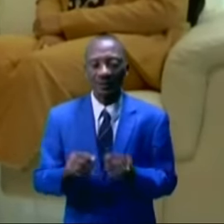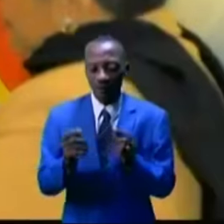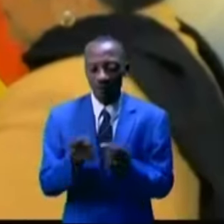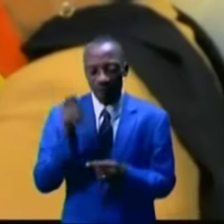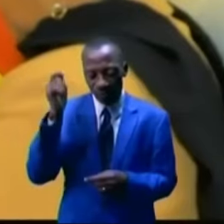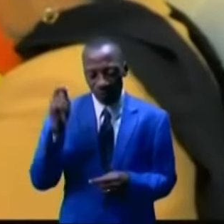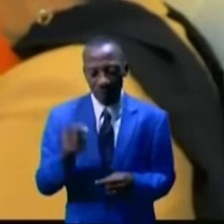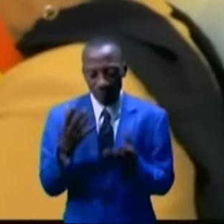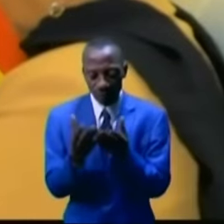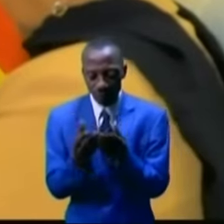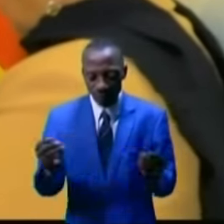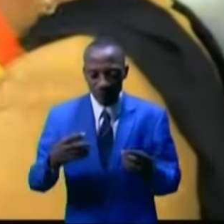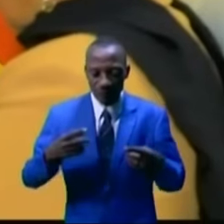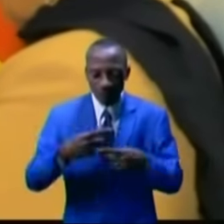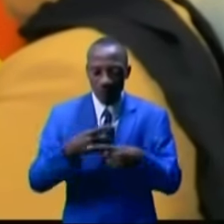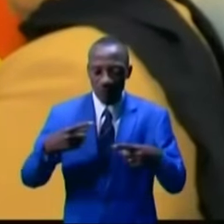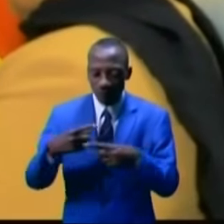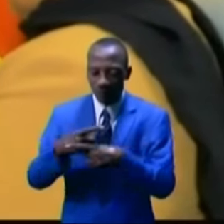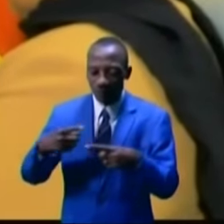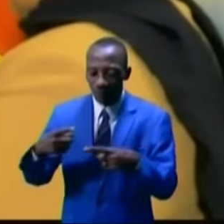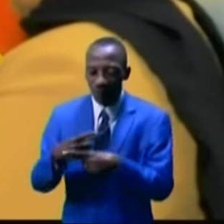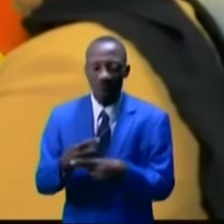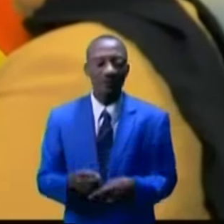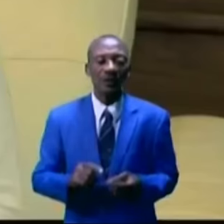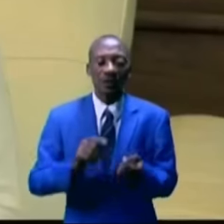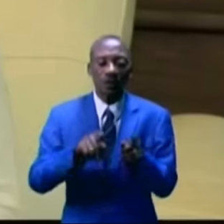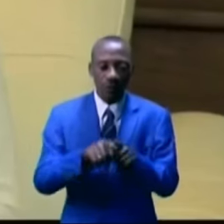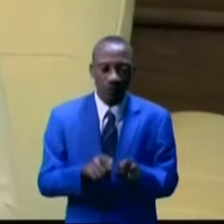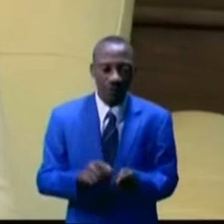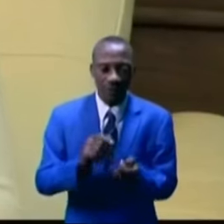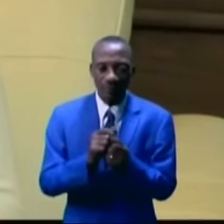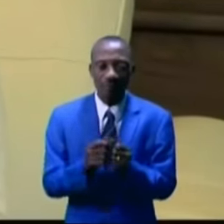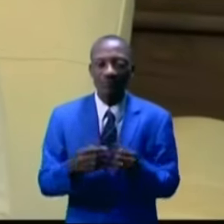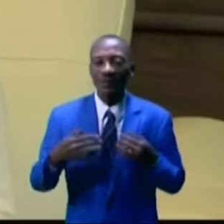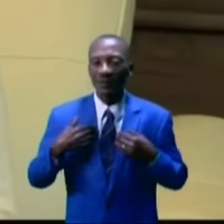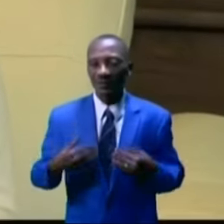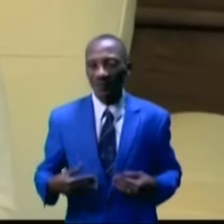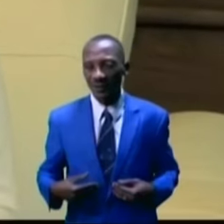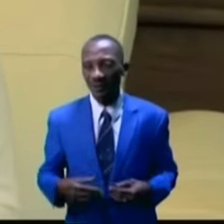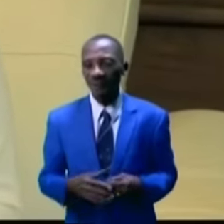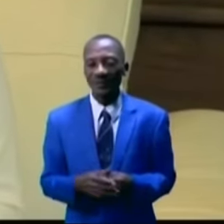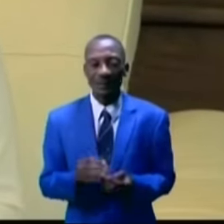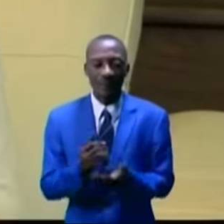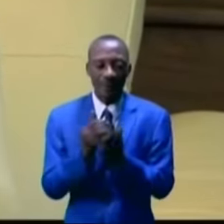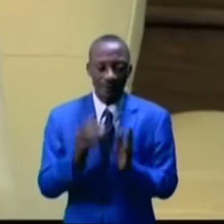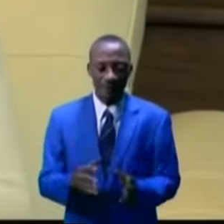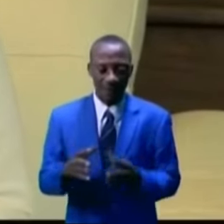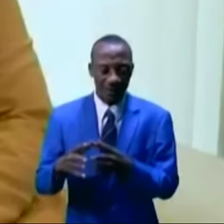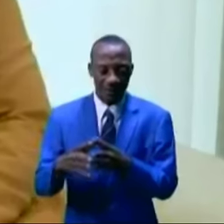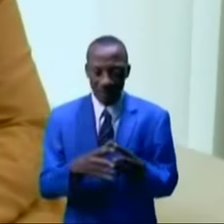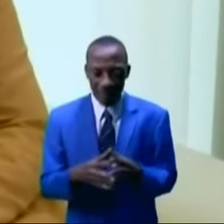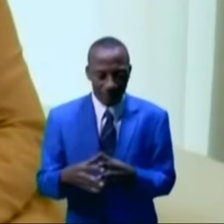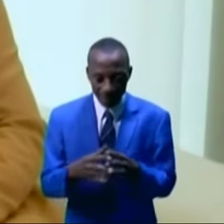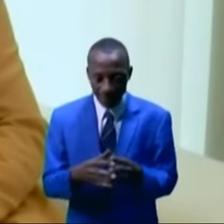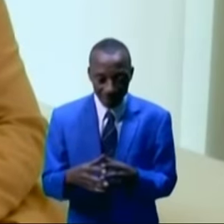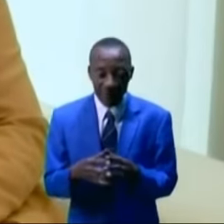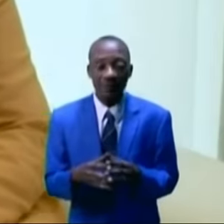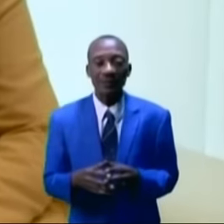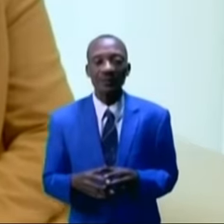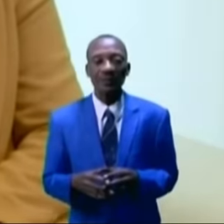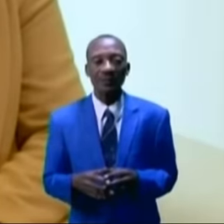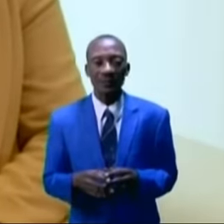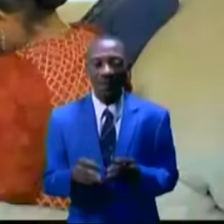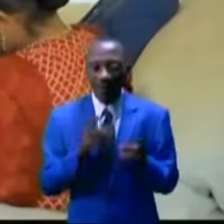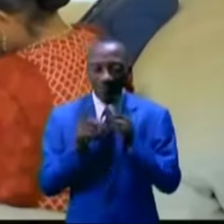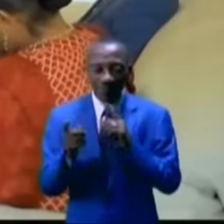conflits, l'agriculture et la santé, a laissé entendre la diplomate américaine Lucy Tamlin au cours de ses